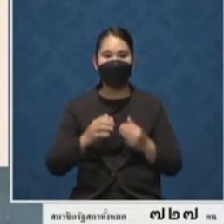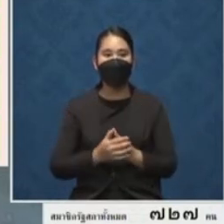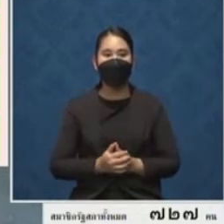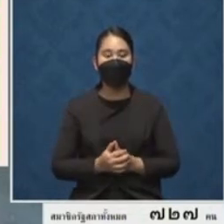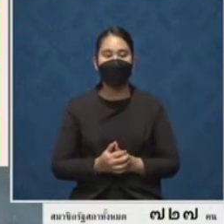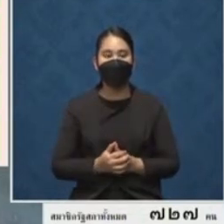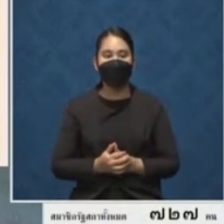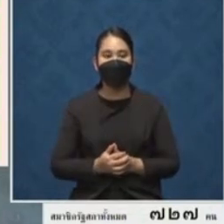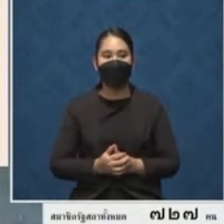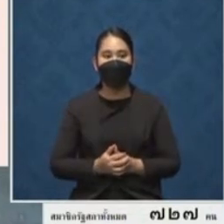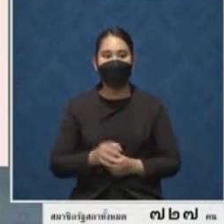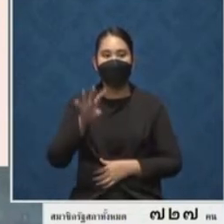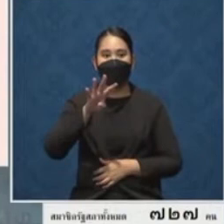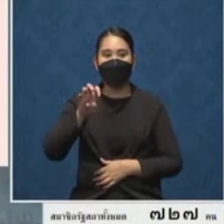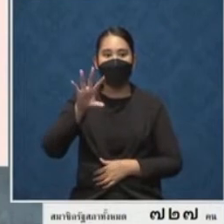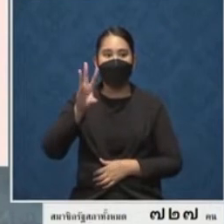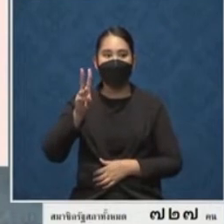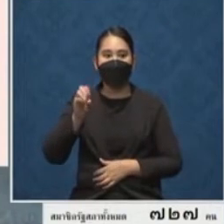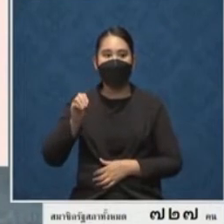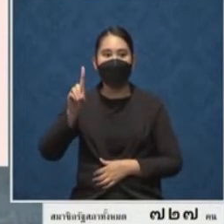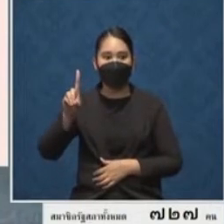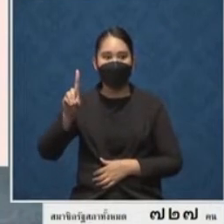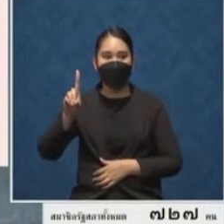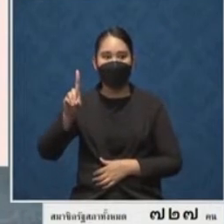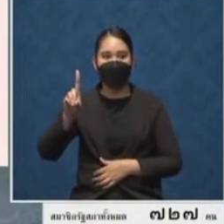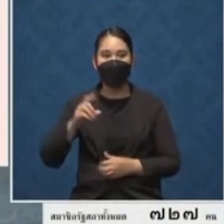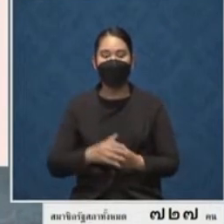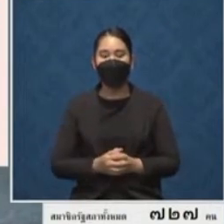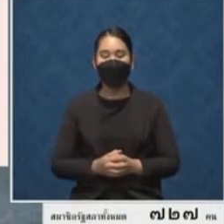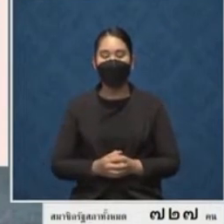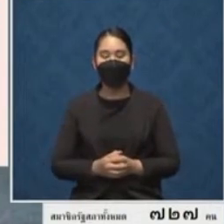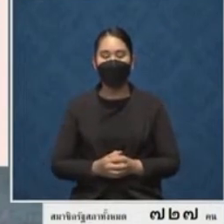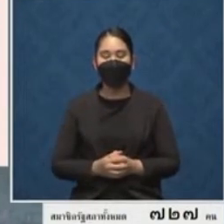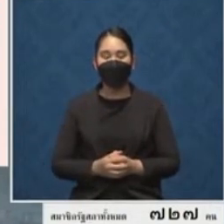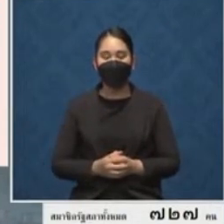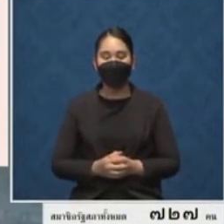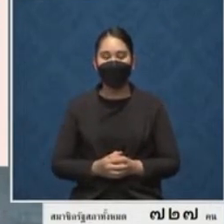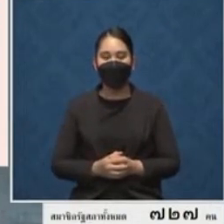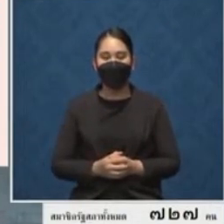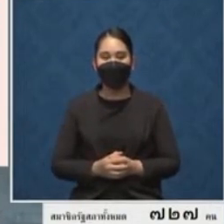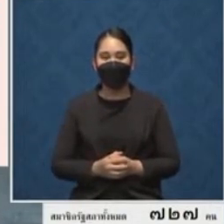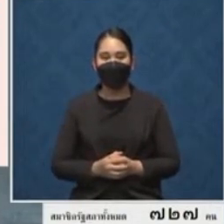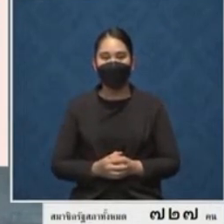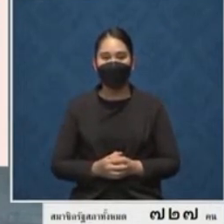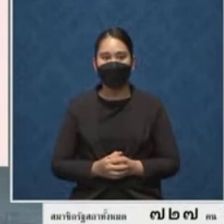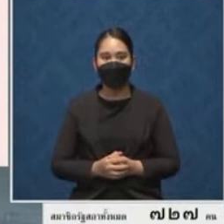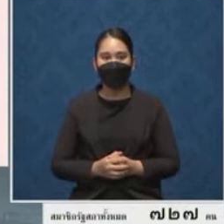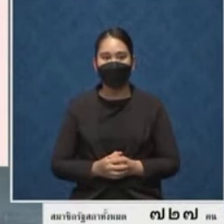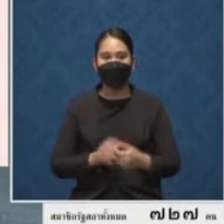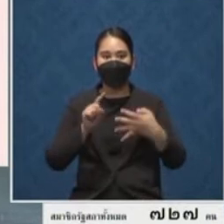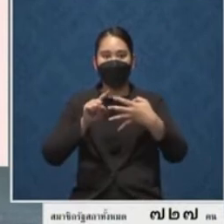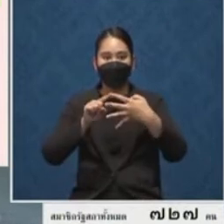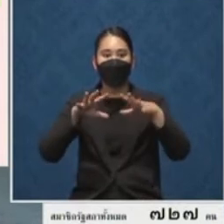461นายวันชัยเจริญนนทสิทธิ ์1รับหลักการ2รับหลัก